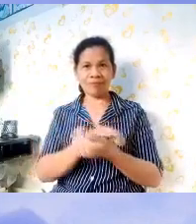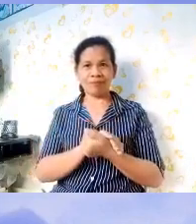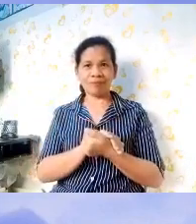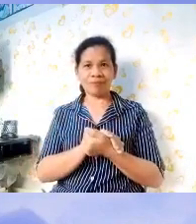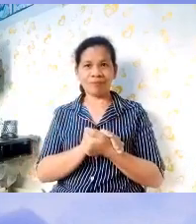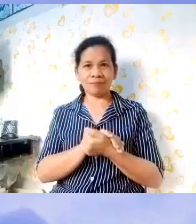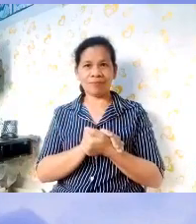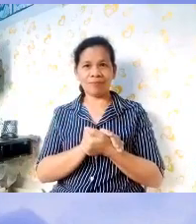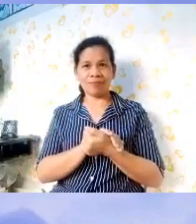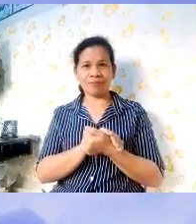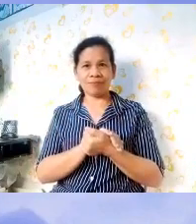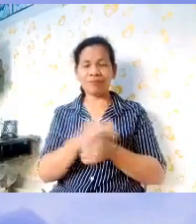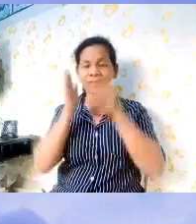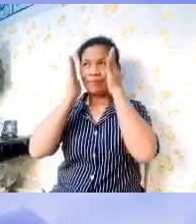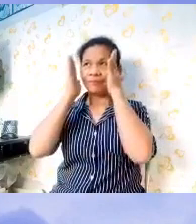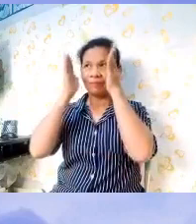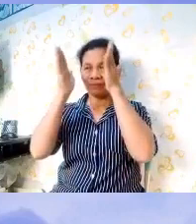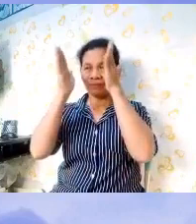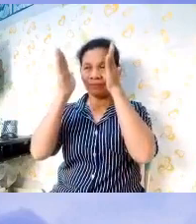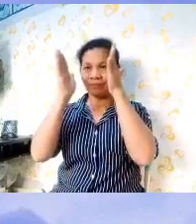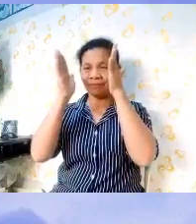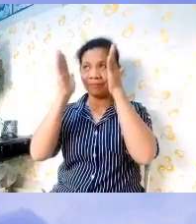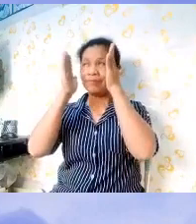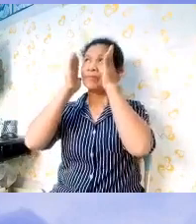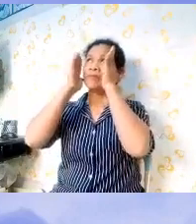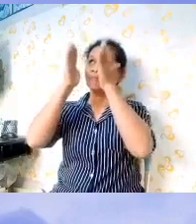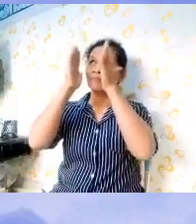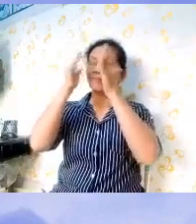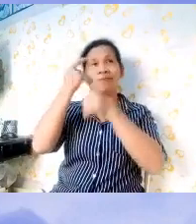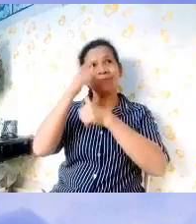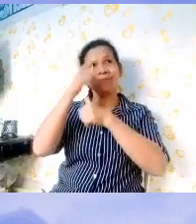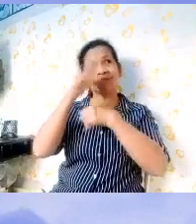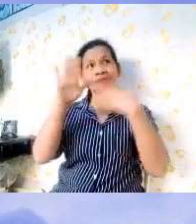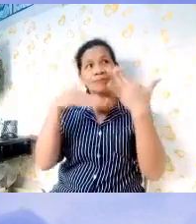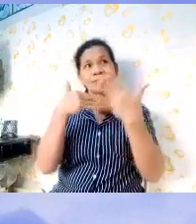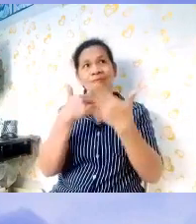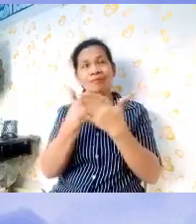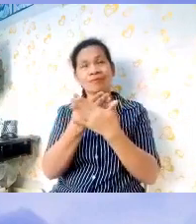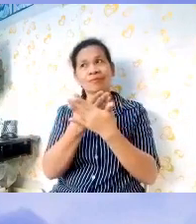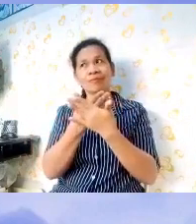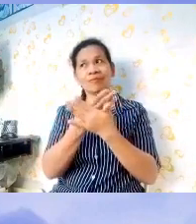itunin nyo ang inyong mga pag-iisip sa mga bagay na nasa itaas,